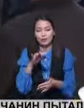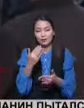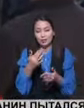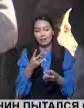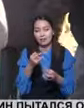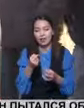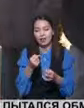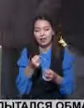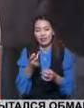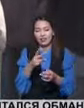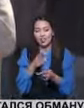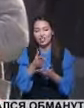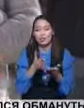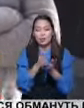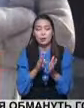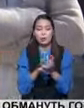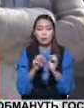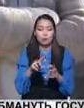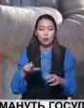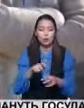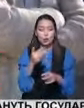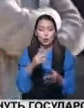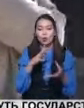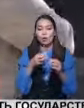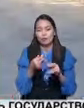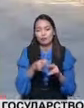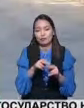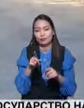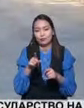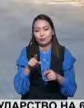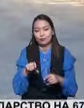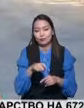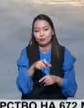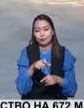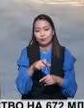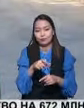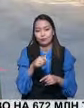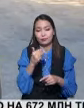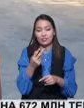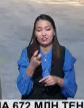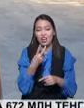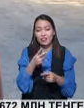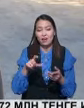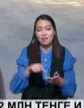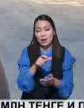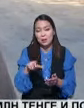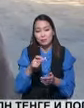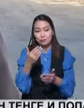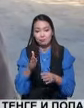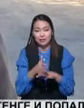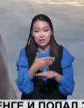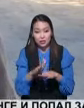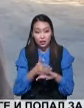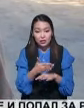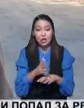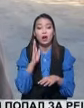Поэтому обеспечивать безопасность на территории будет гораздо сложнее, говорят люди. Кооператив тогда на 2 части хотят поделить, а тогда